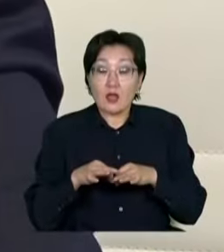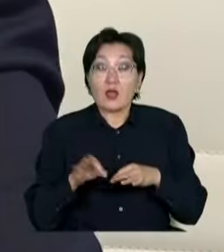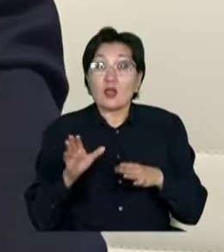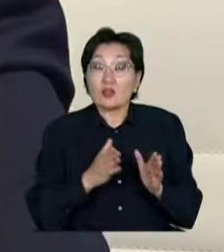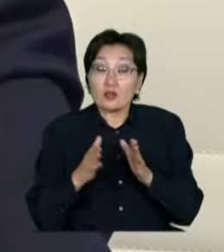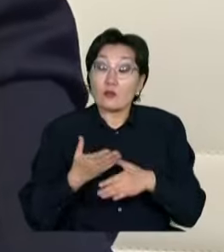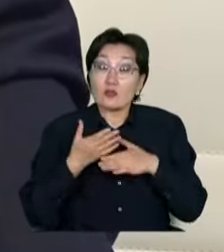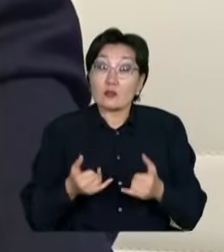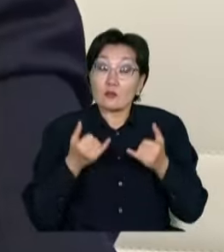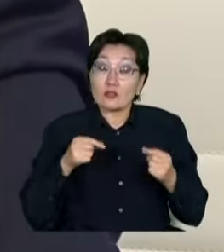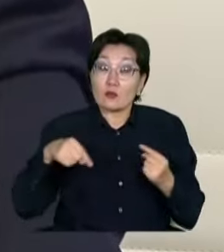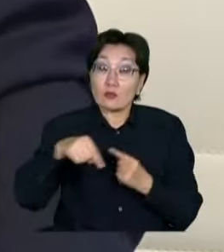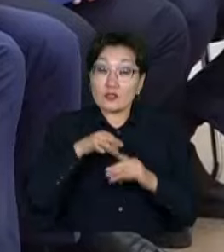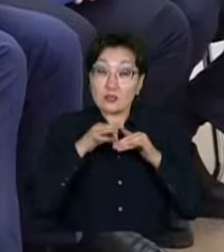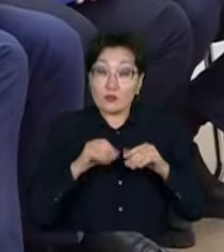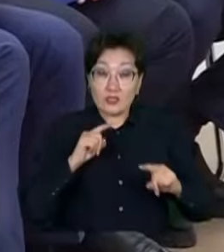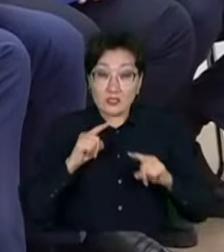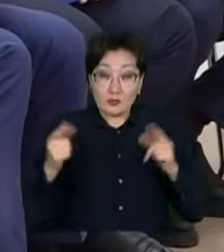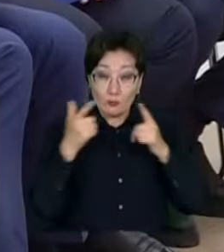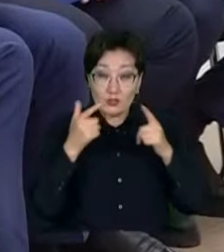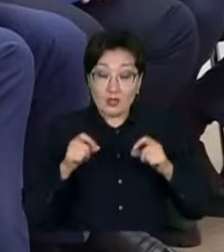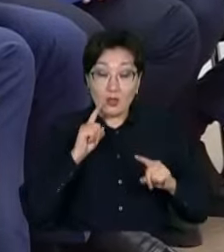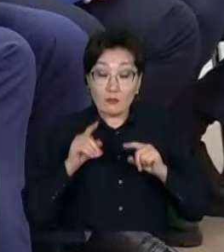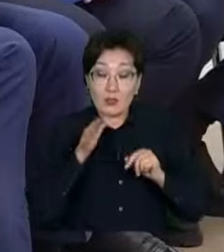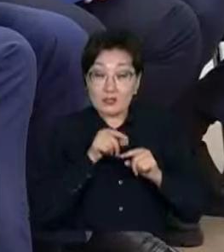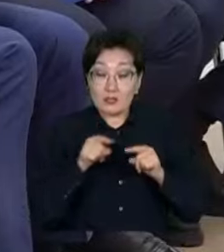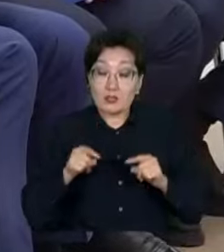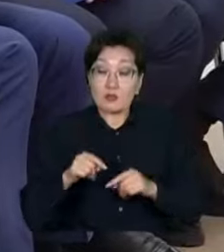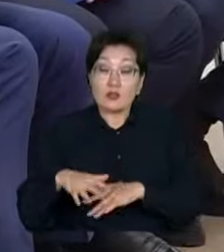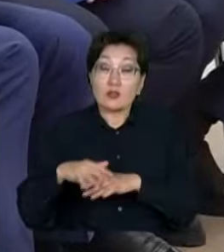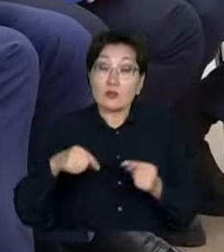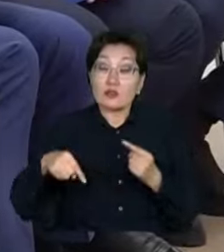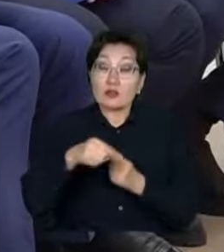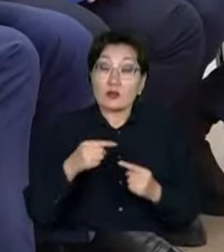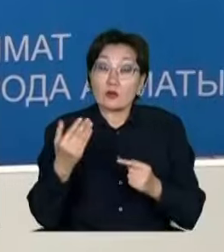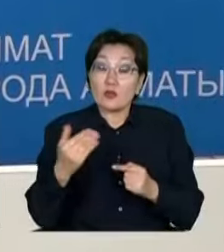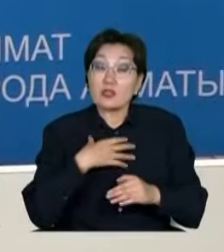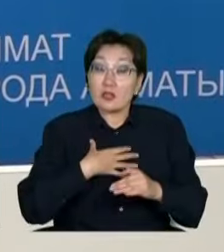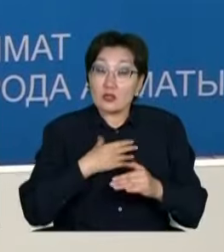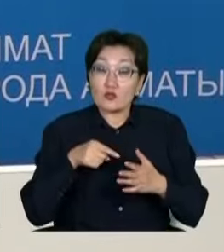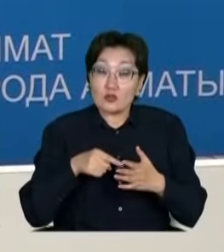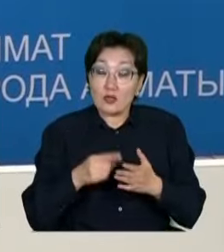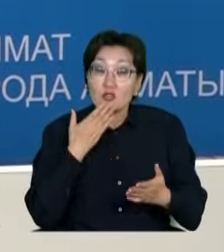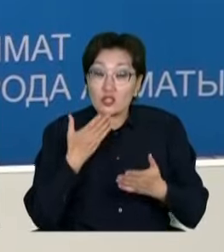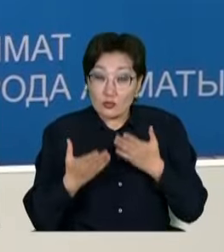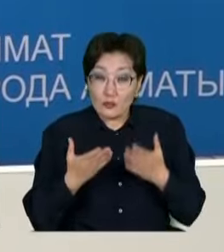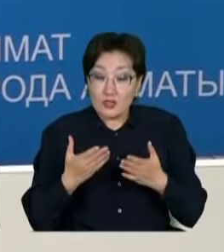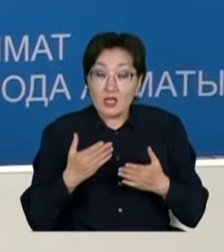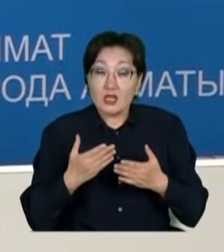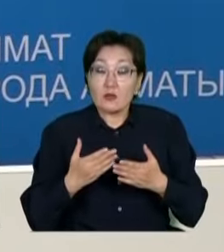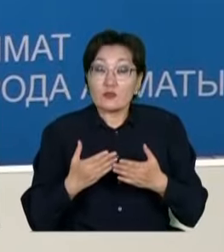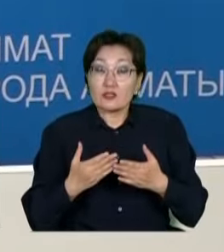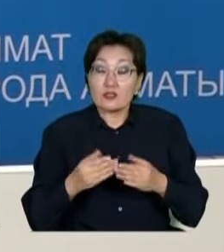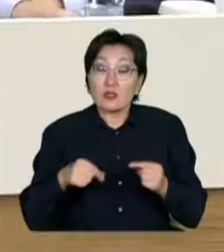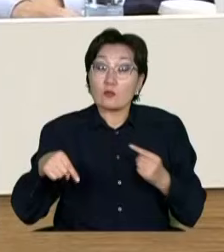Бұл туралы кәсіпкерлермен өткені жиында айтылды. Брифинг барысында инвесторлар өздерін алаңдатып жүрген сұрақтарын қойып, кесіп,